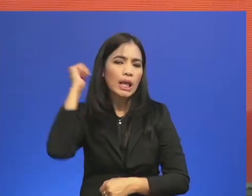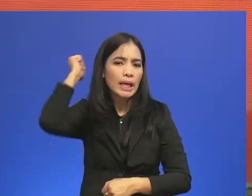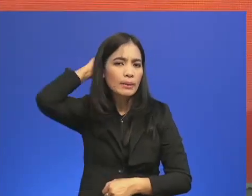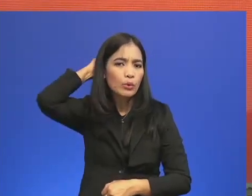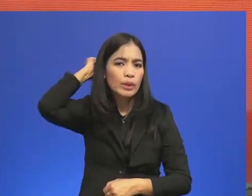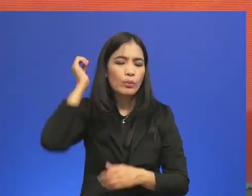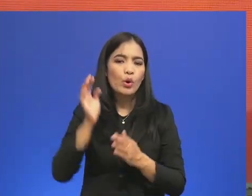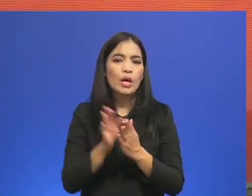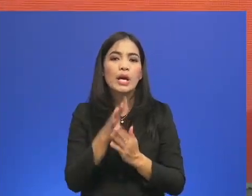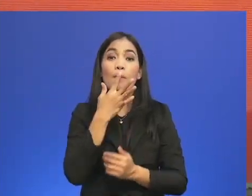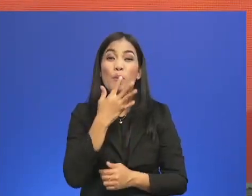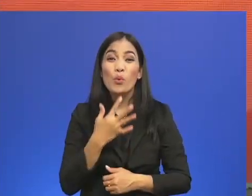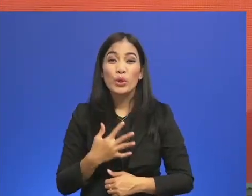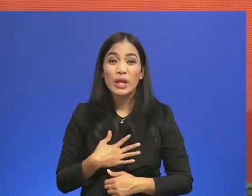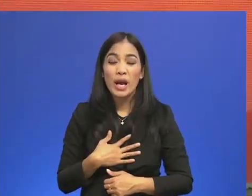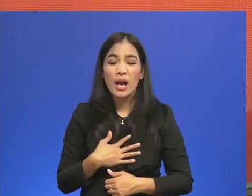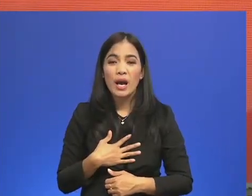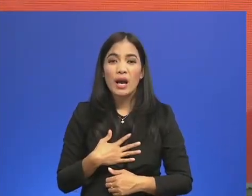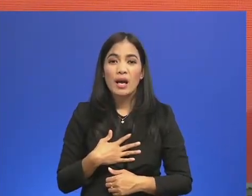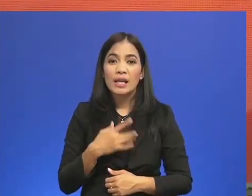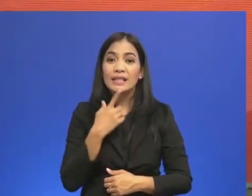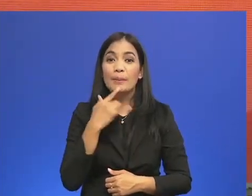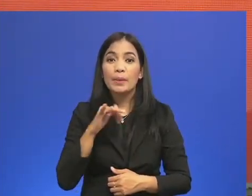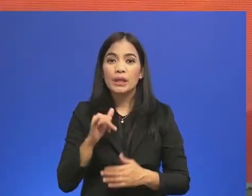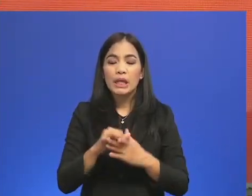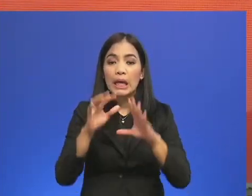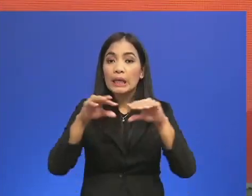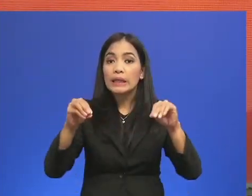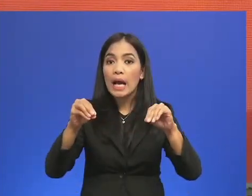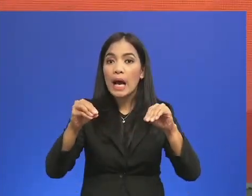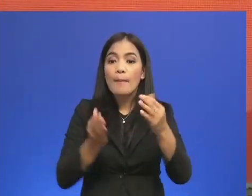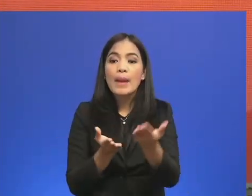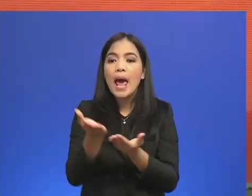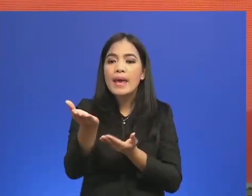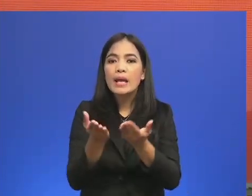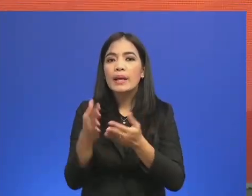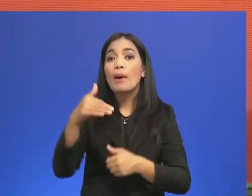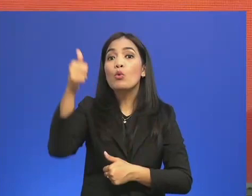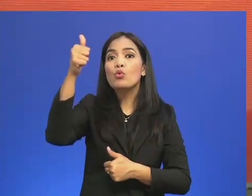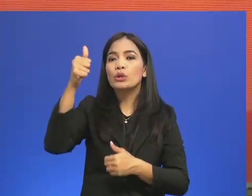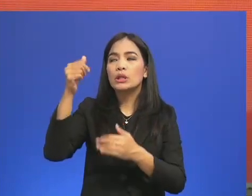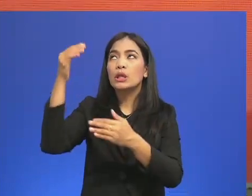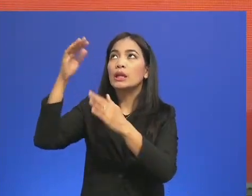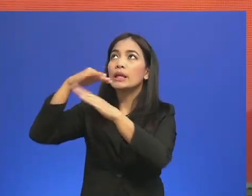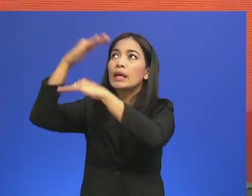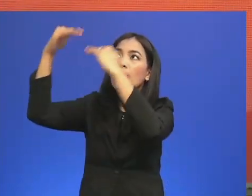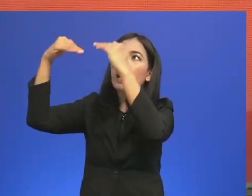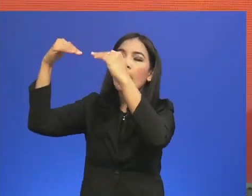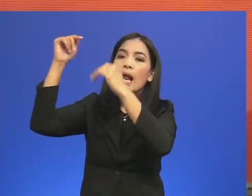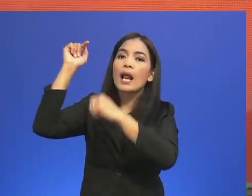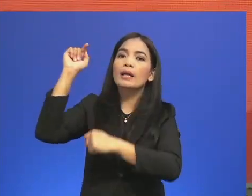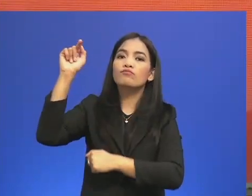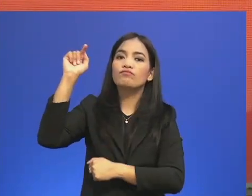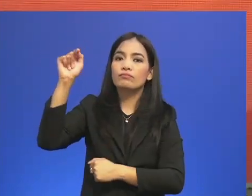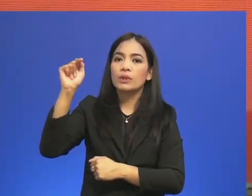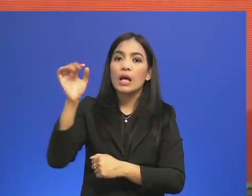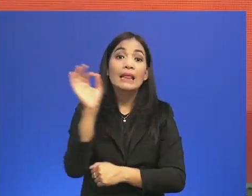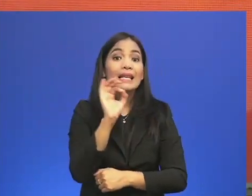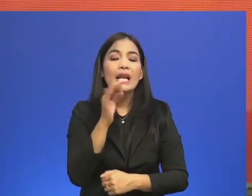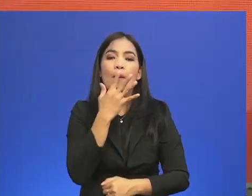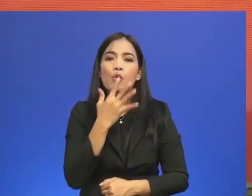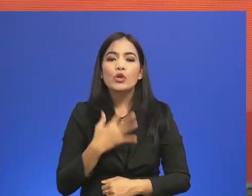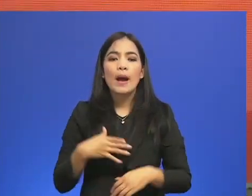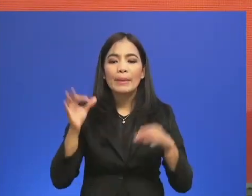yang berprestasi di kekekalan. ini tidak membutuhkan